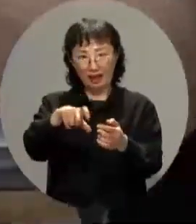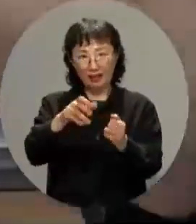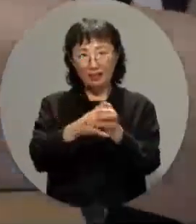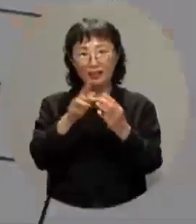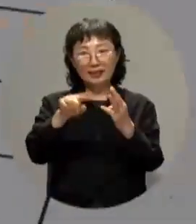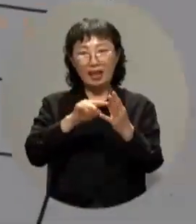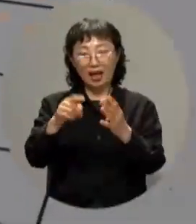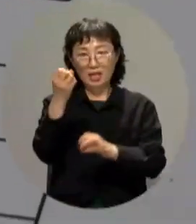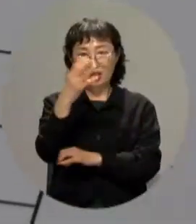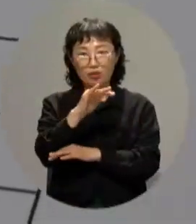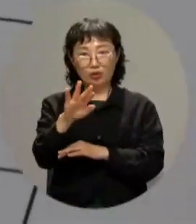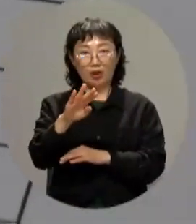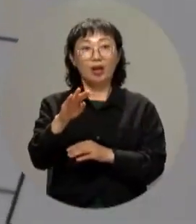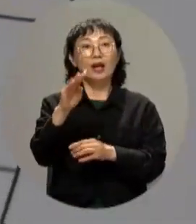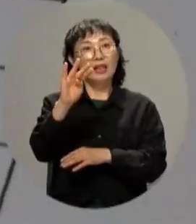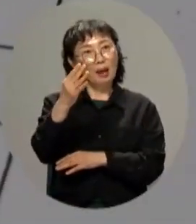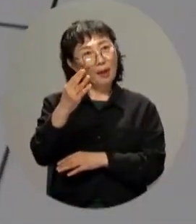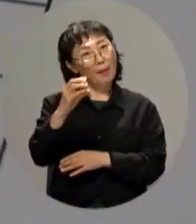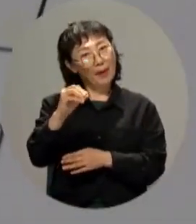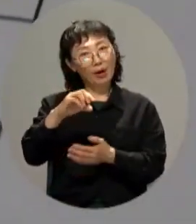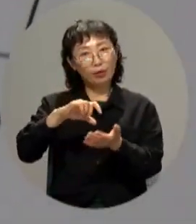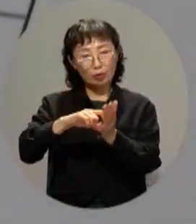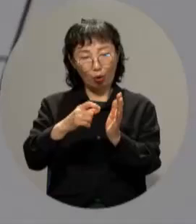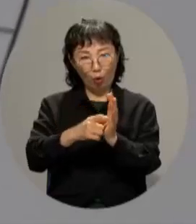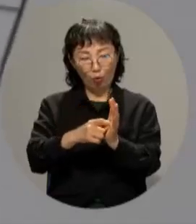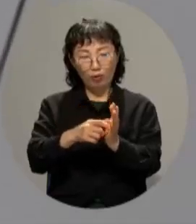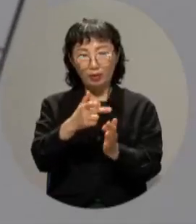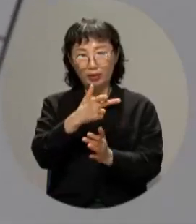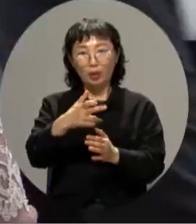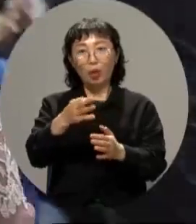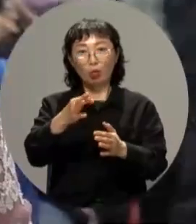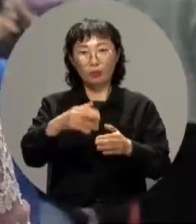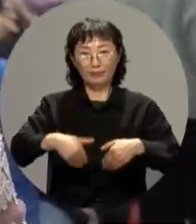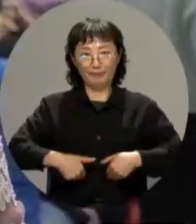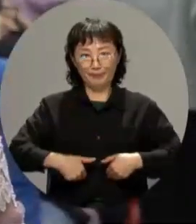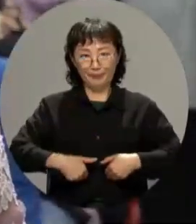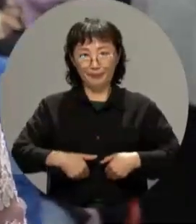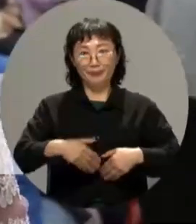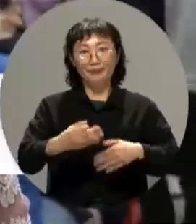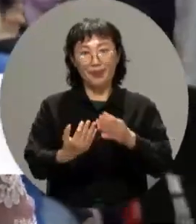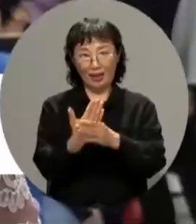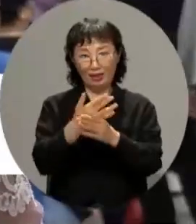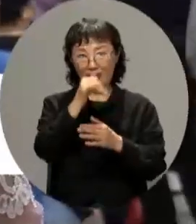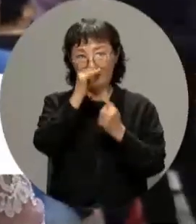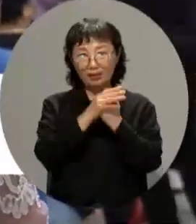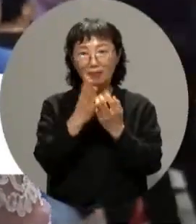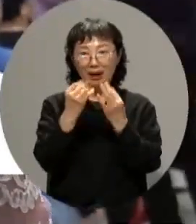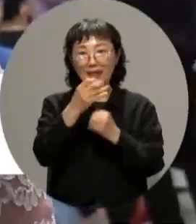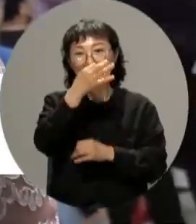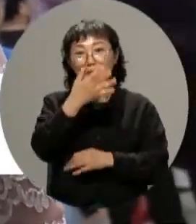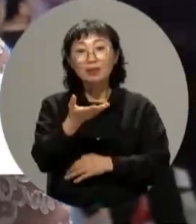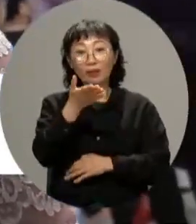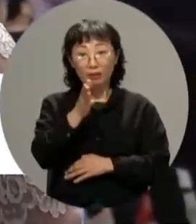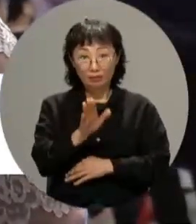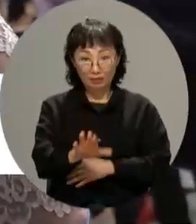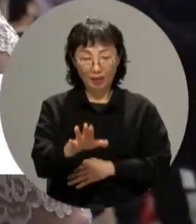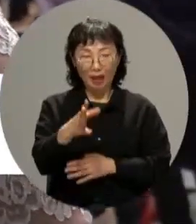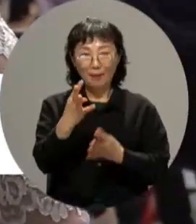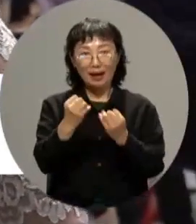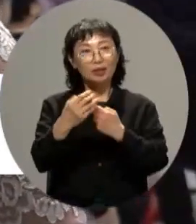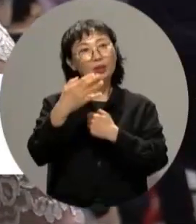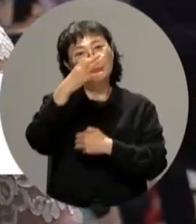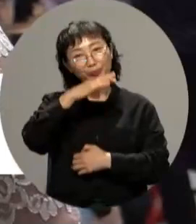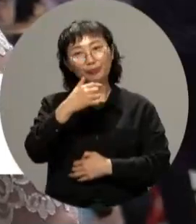기준으로 400만 원의 제법 두둑한 용돈이 생긴 겁니다. 많이 힘든데 소상공인으로서 좀 힘든데 많은